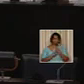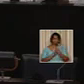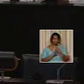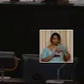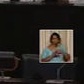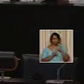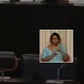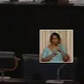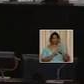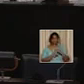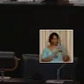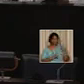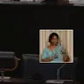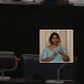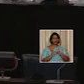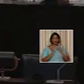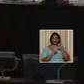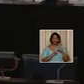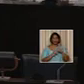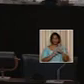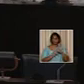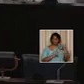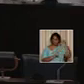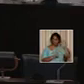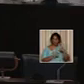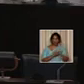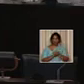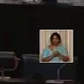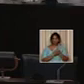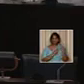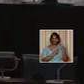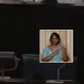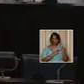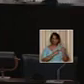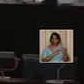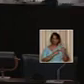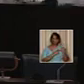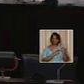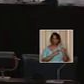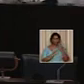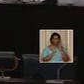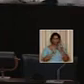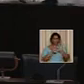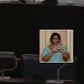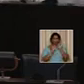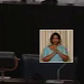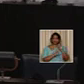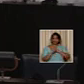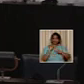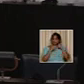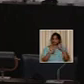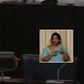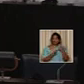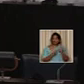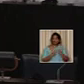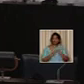අධ්‍යක්ෂක ඊළඟට ජාතික පාසල් අධ්‍යක්ෂකතුමිය සියලු අදාළ බලධාරීන් පාසල් කටයුතු මේ සියල්ල ගැනල සාකච්ඡා කළා. ඒකට